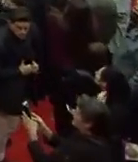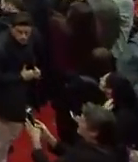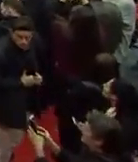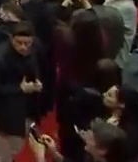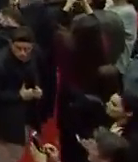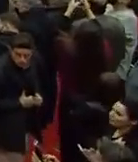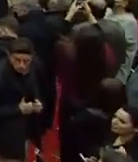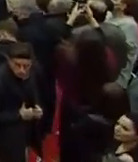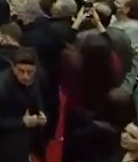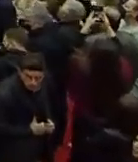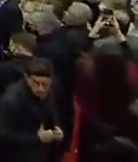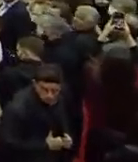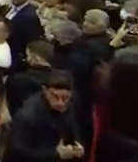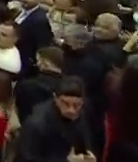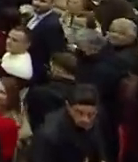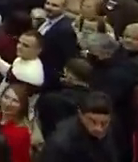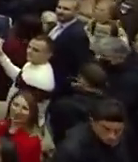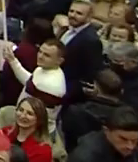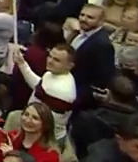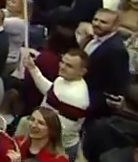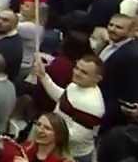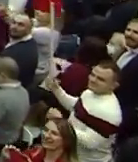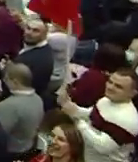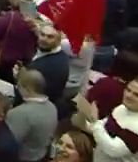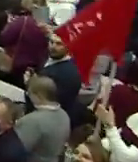Φίλες και φίλοι, λάθος κοιτάτε. Όλοι από εδώ.